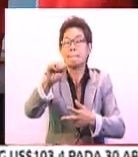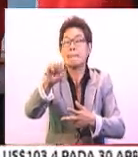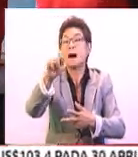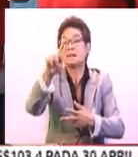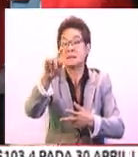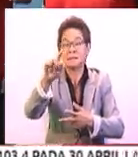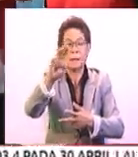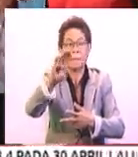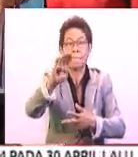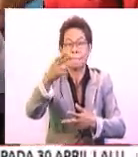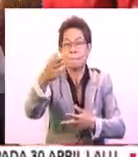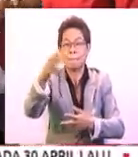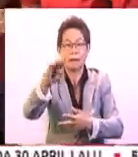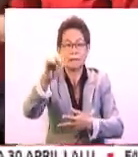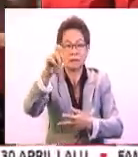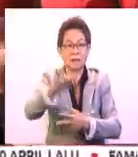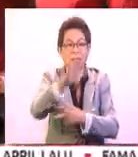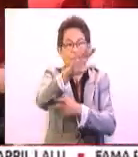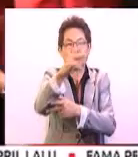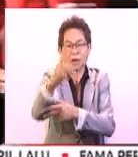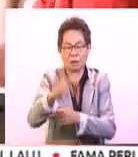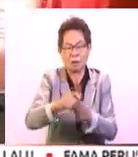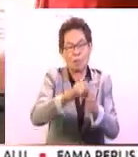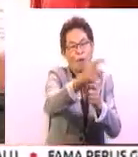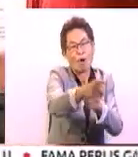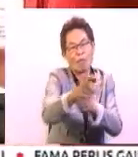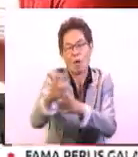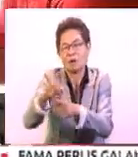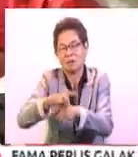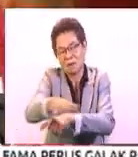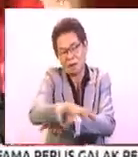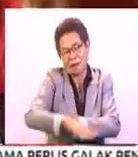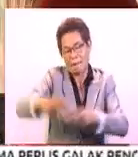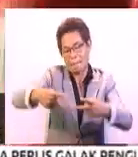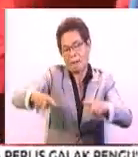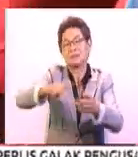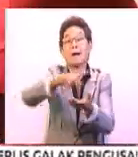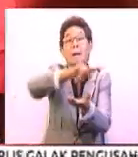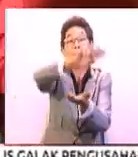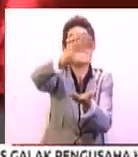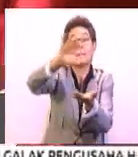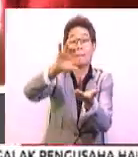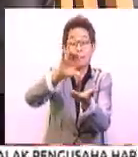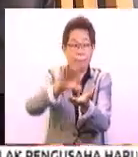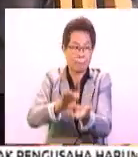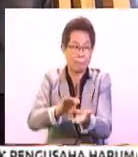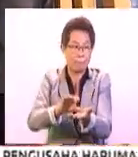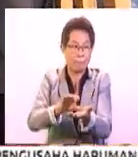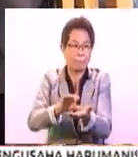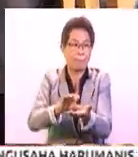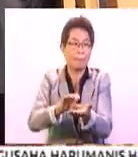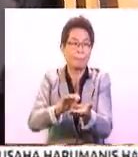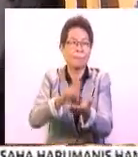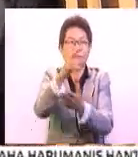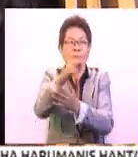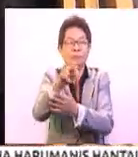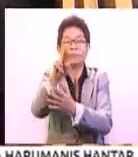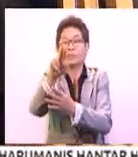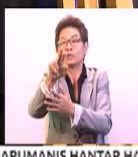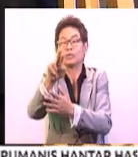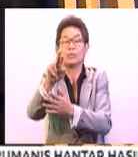5,000 bekas bubur lambuk diedarkan kepada orang ramai sekitar Pasar Seni. Menurut Ketua Jabatan Komunikasi Korporat Bernas, Nur Liza Mat